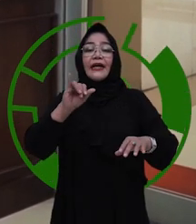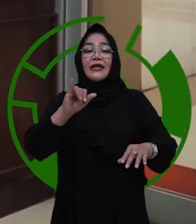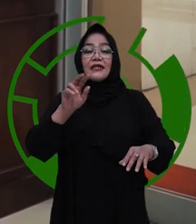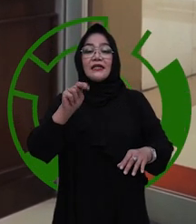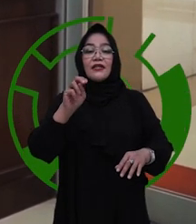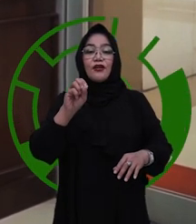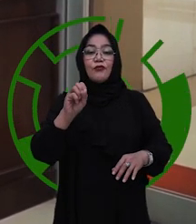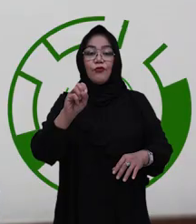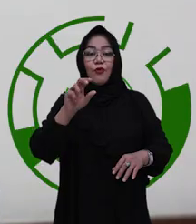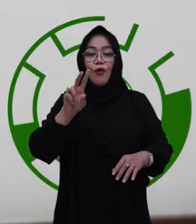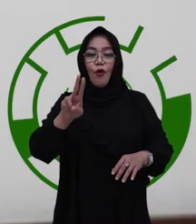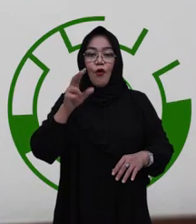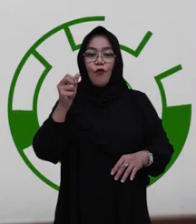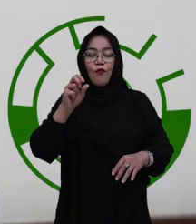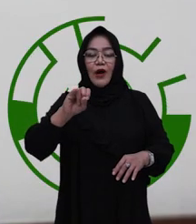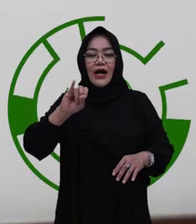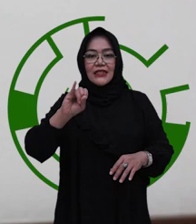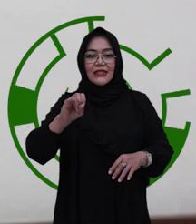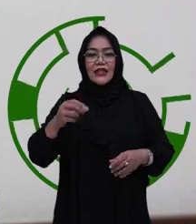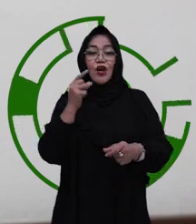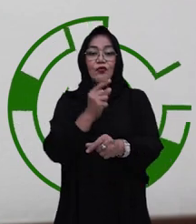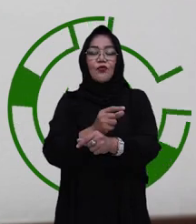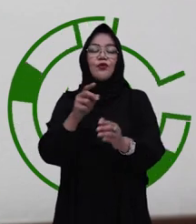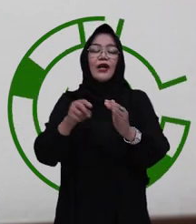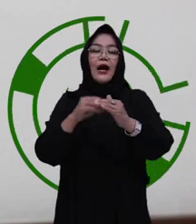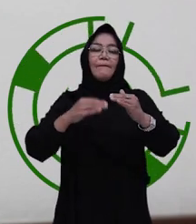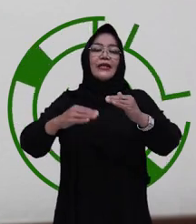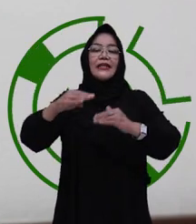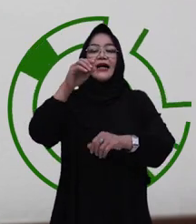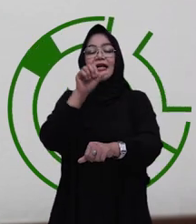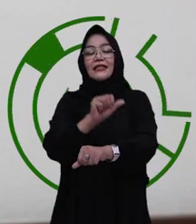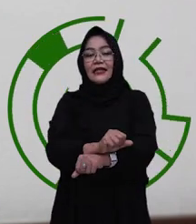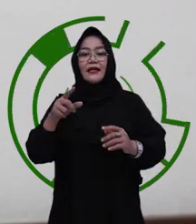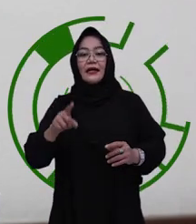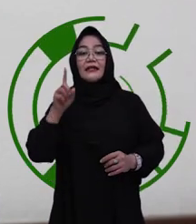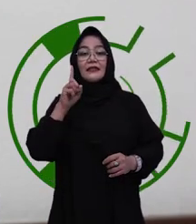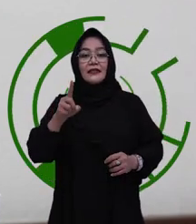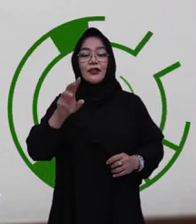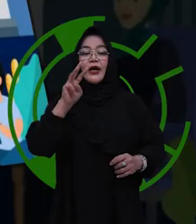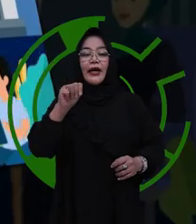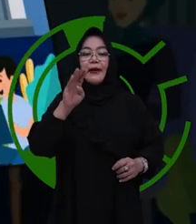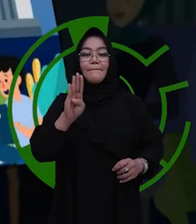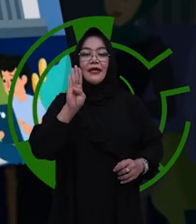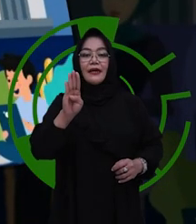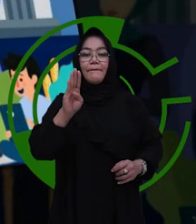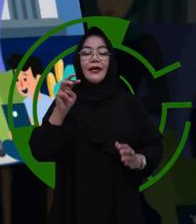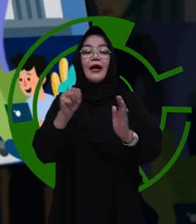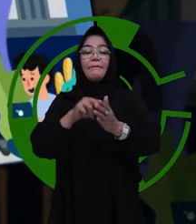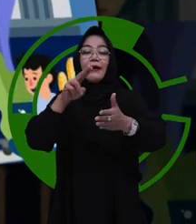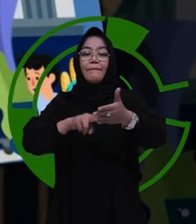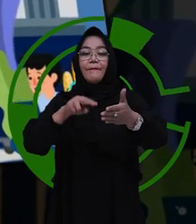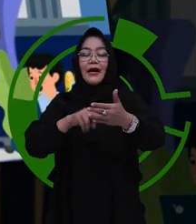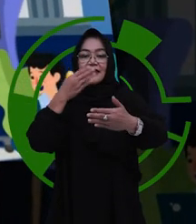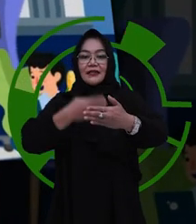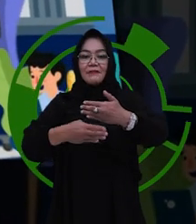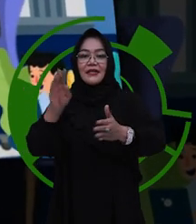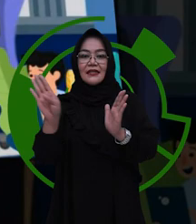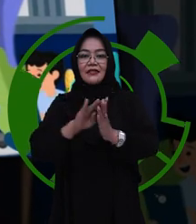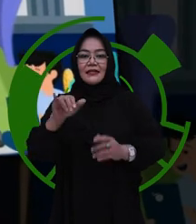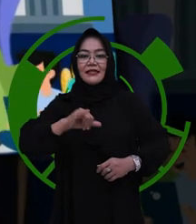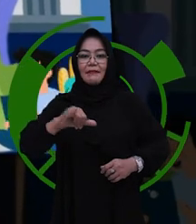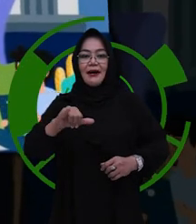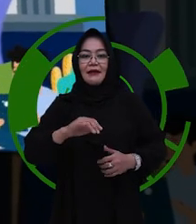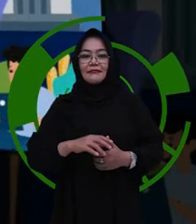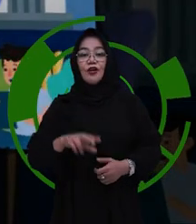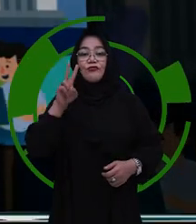berbagai inovasi guna meningkatkan kinerja, antara lain 1. MBB, membaca